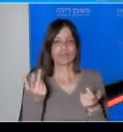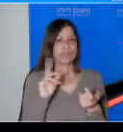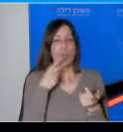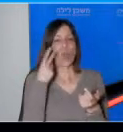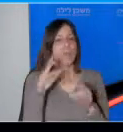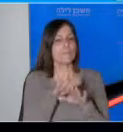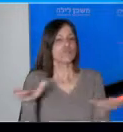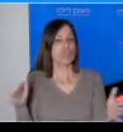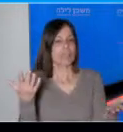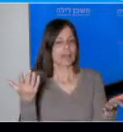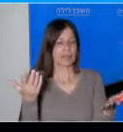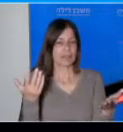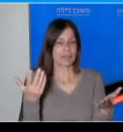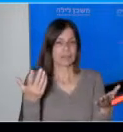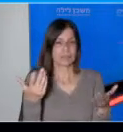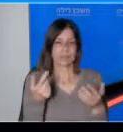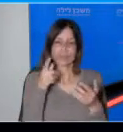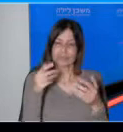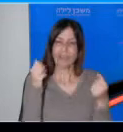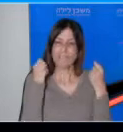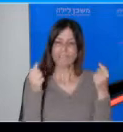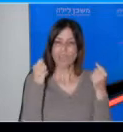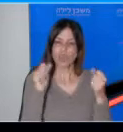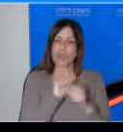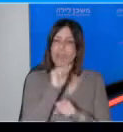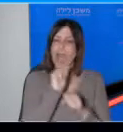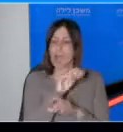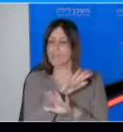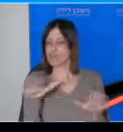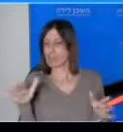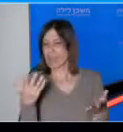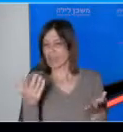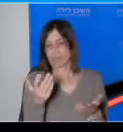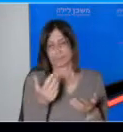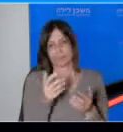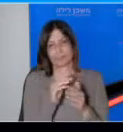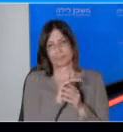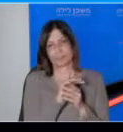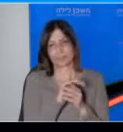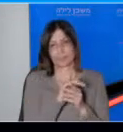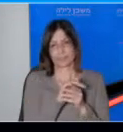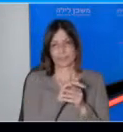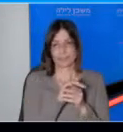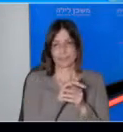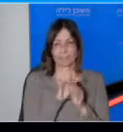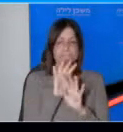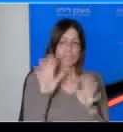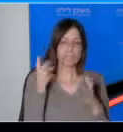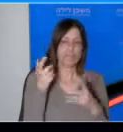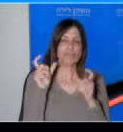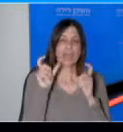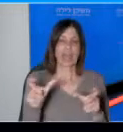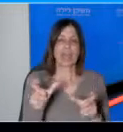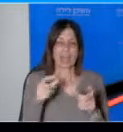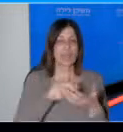רואים את זה גם בשטח, ברמת ההפגנות, המחאה בשטח, אלא אני יודע מה, בחרם, בתוכנית